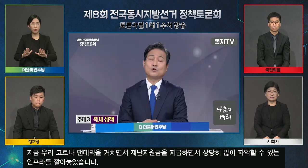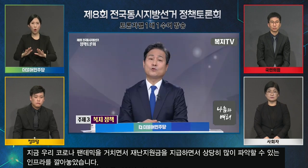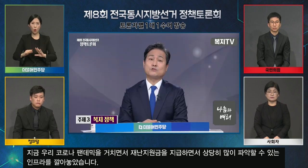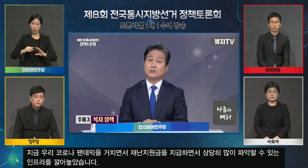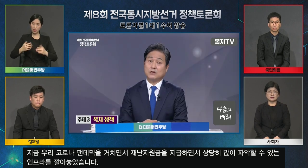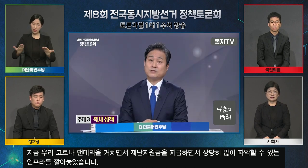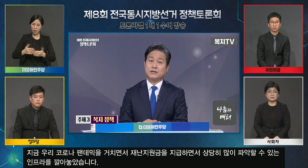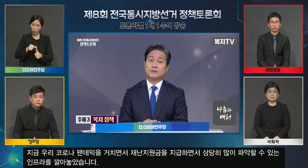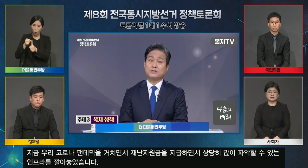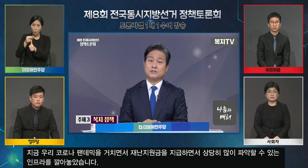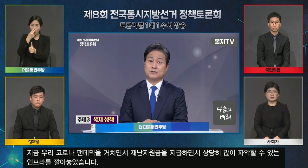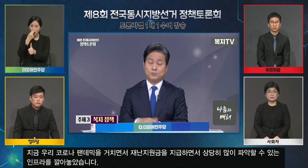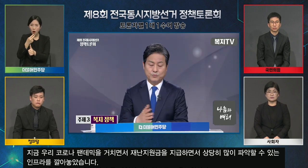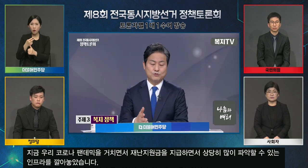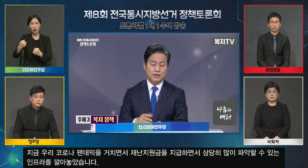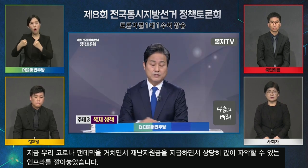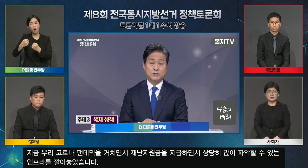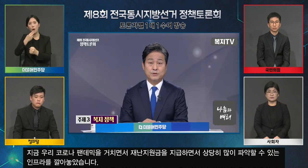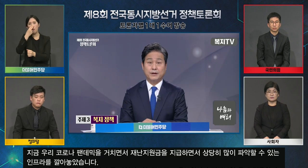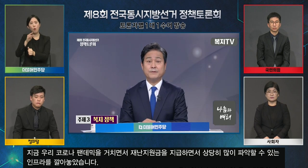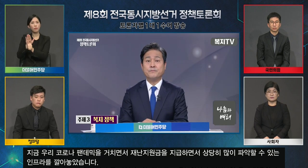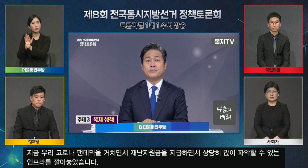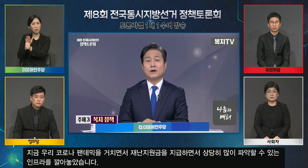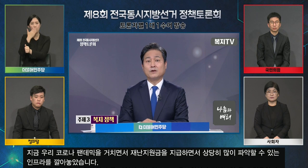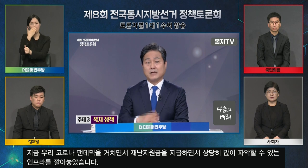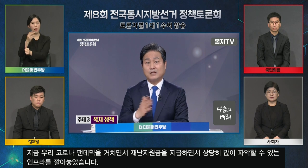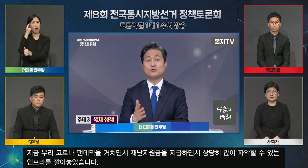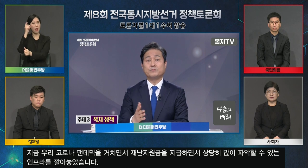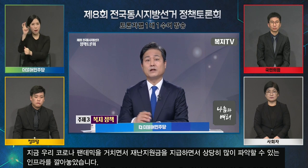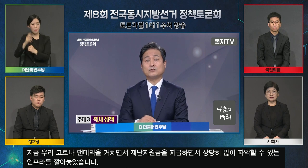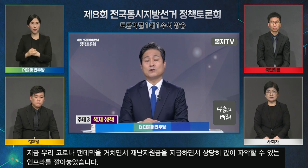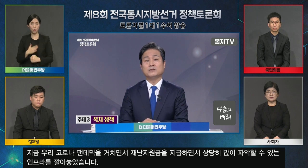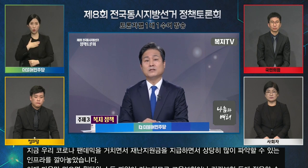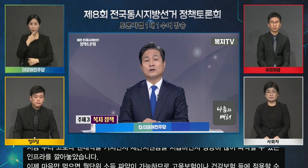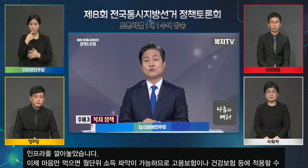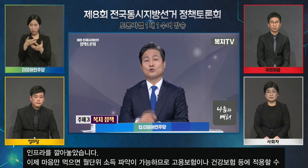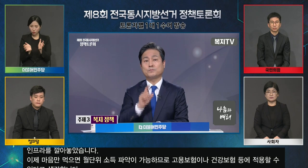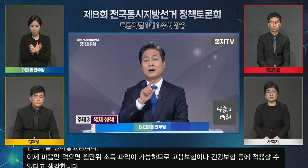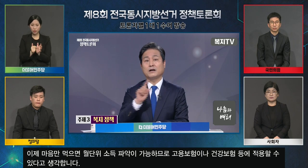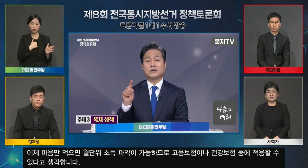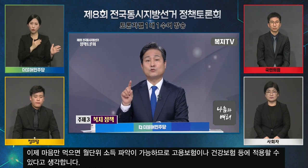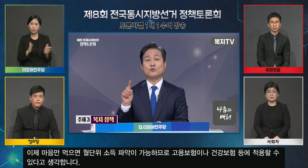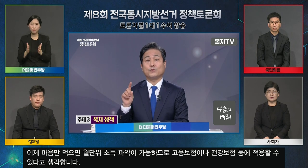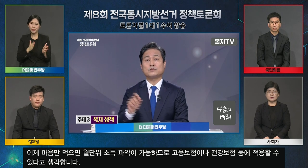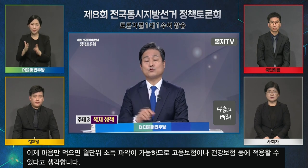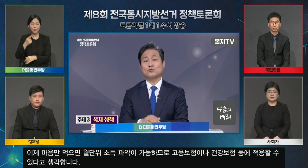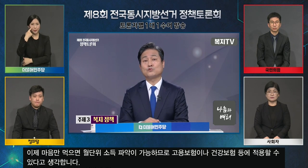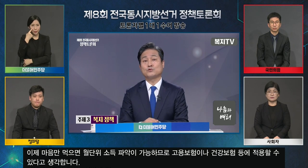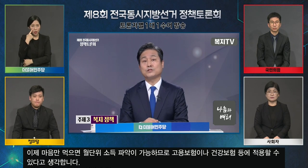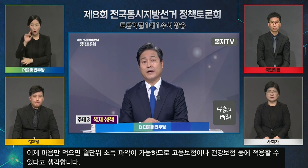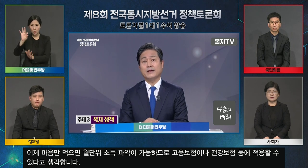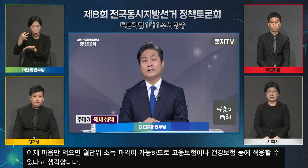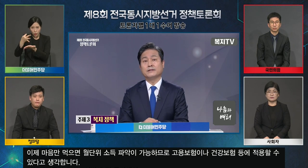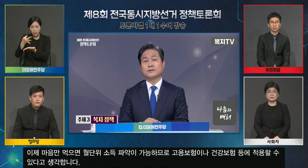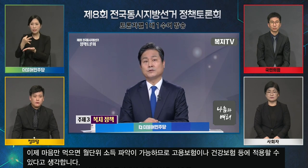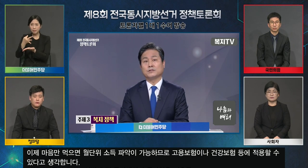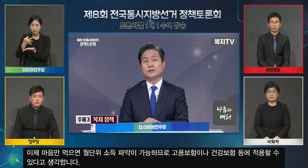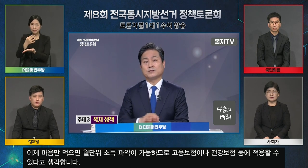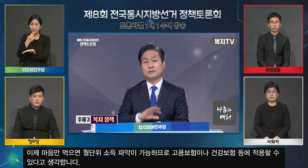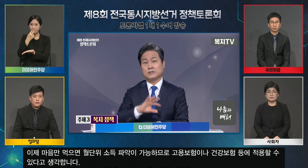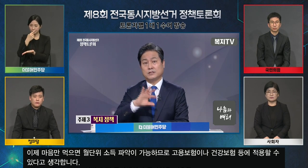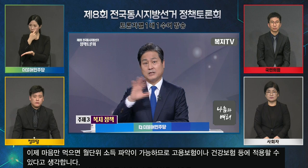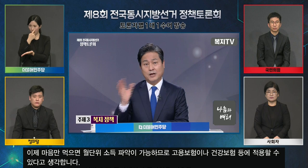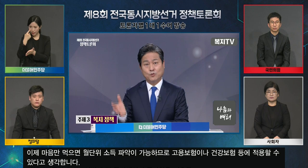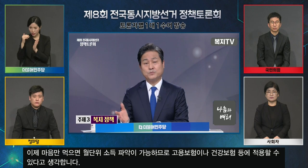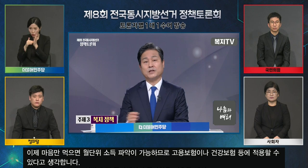등에 적용할 수 있다고 생각합니다. 더불어민주당에서는 이번에 잘 준비를 해서 소득 파악을 기초로 해서 소득 중심의 그런